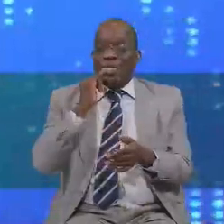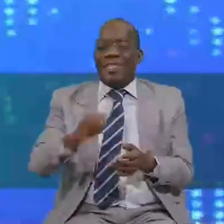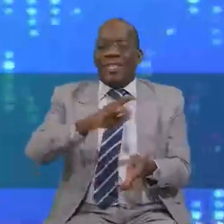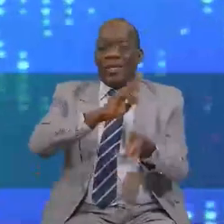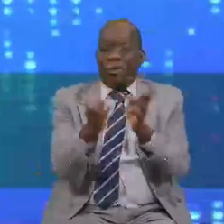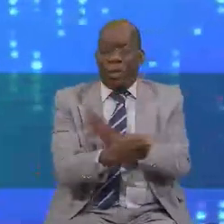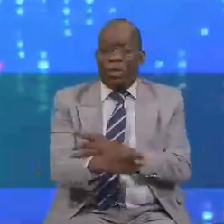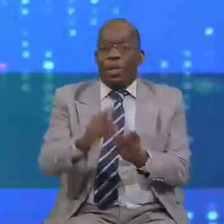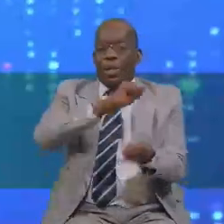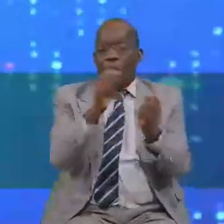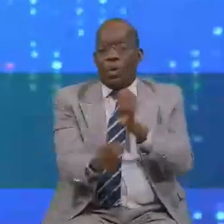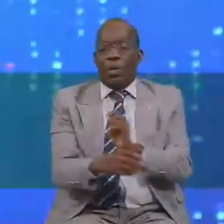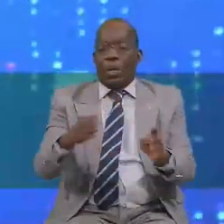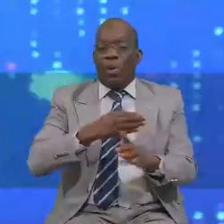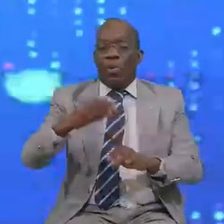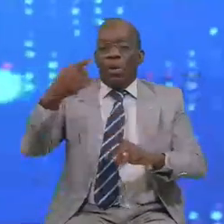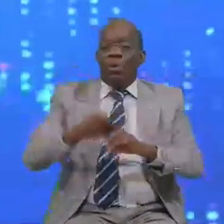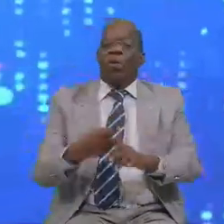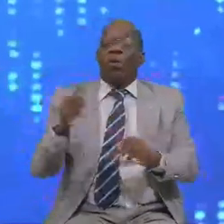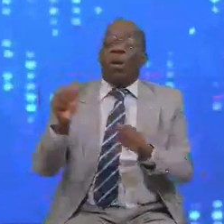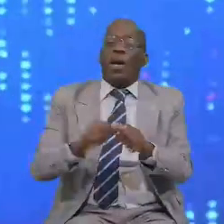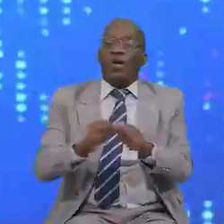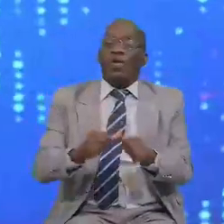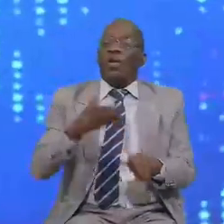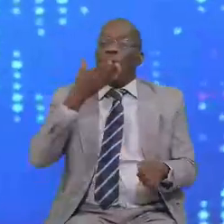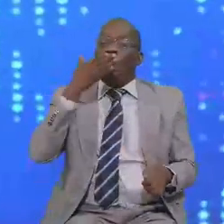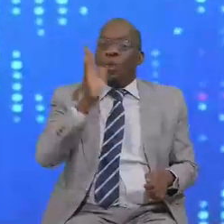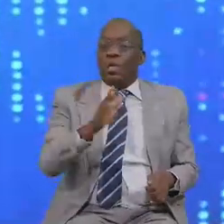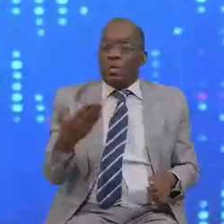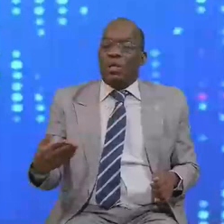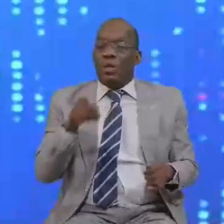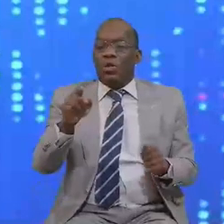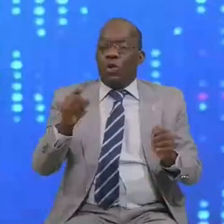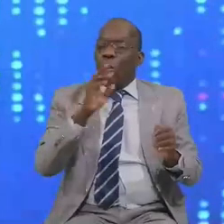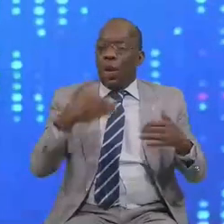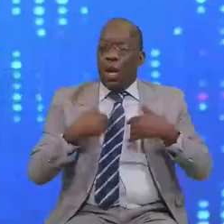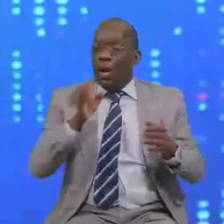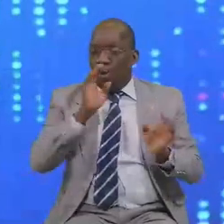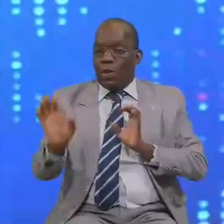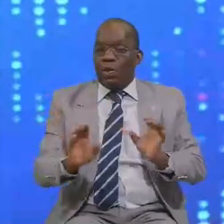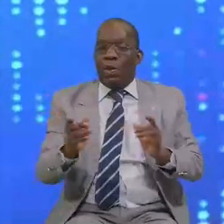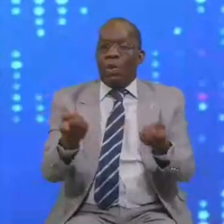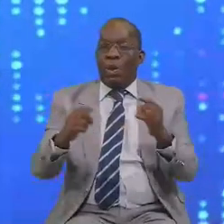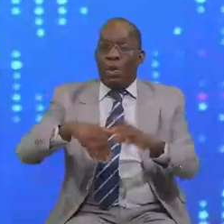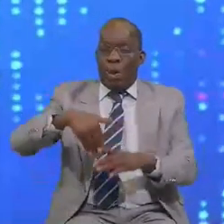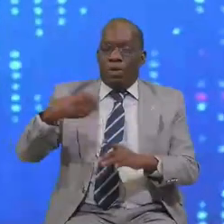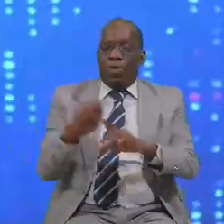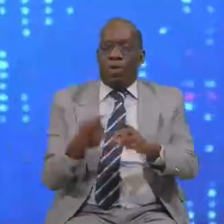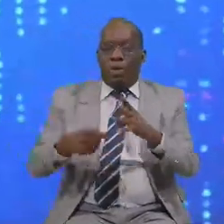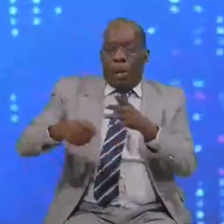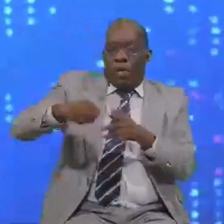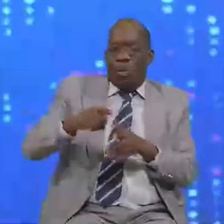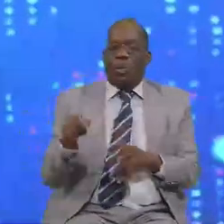détourner de toute mauvaise chose que tu pratiquais. Sortez du milieu d'eux. Et si je suis que